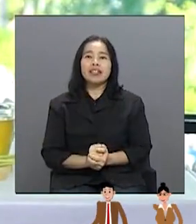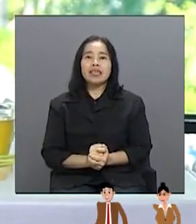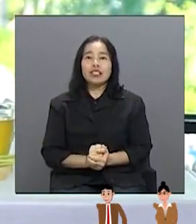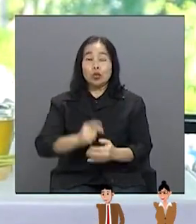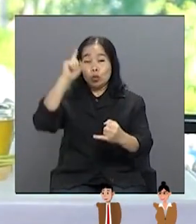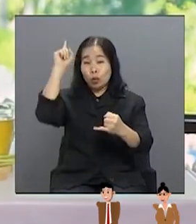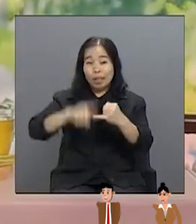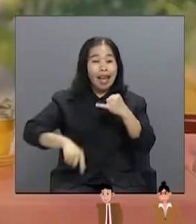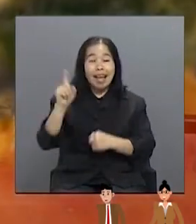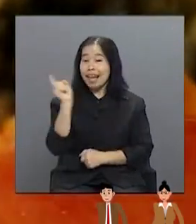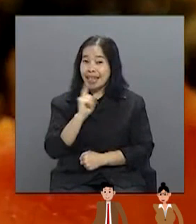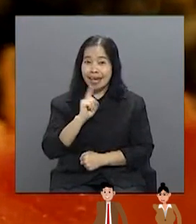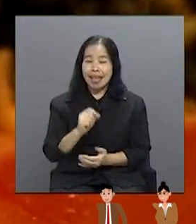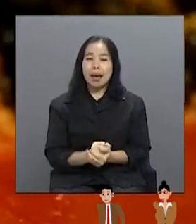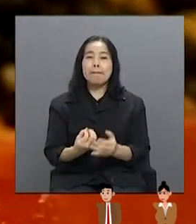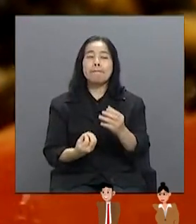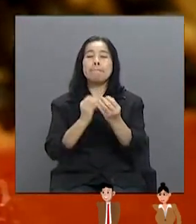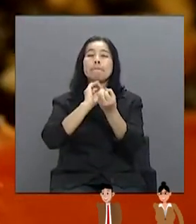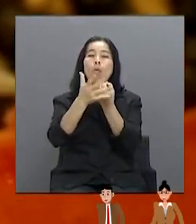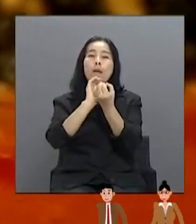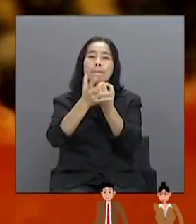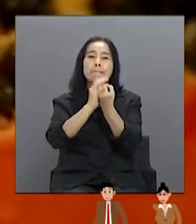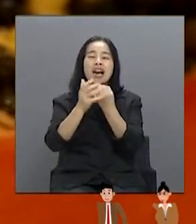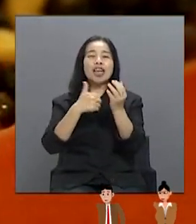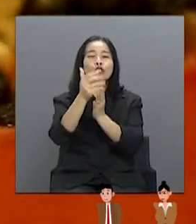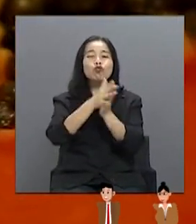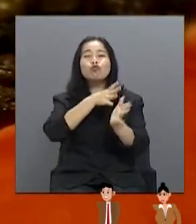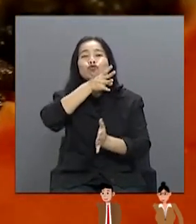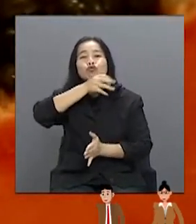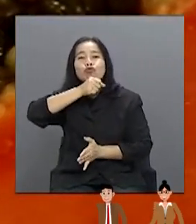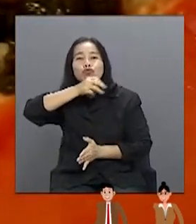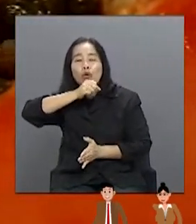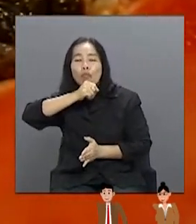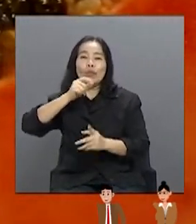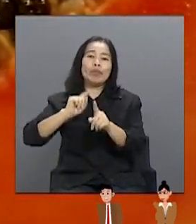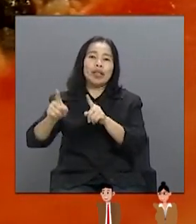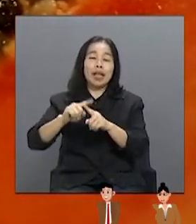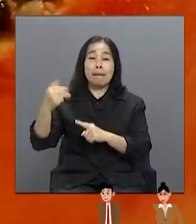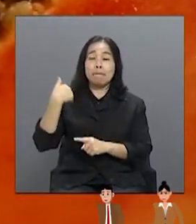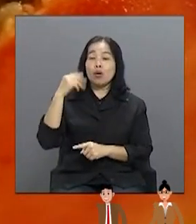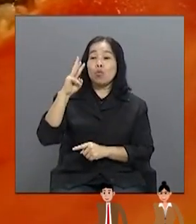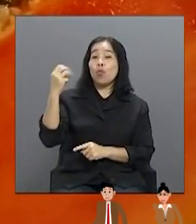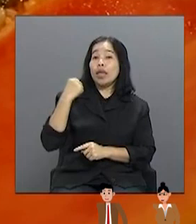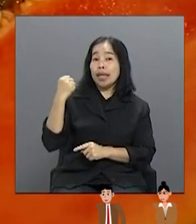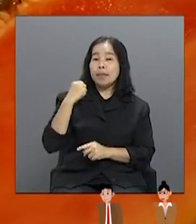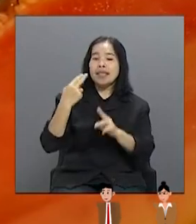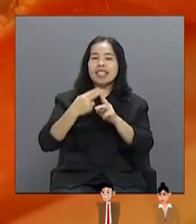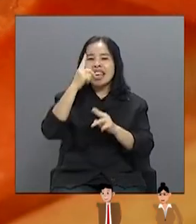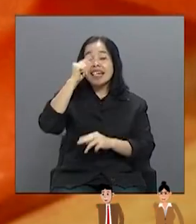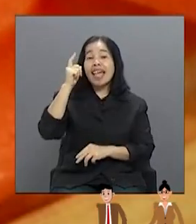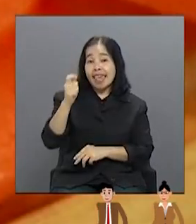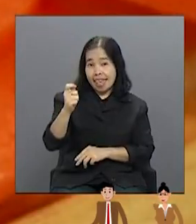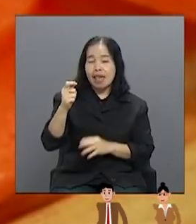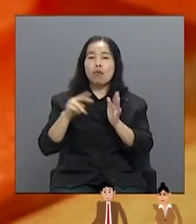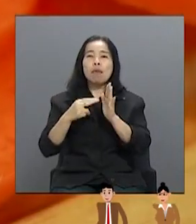ครับคือพืชผักผลไม้ตระกูลเบต้าแคโรทีนหรือวิตามิน A นะครับจะช่วยทำให้เยื่อบุท